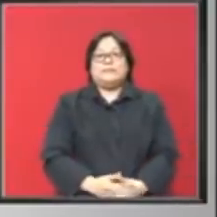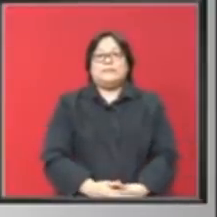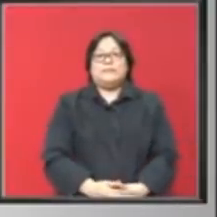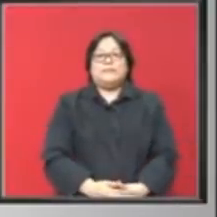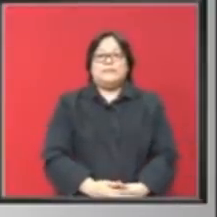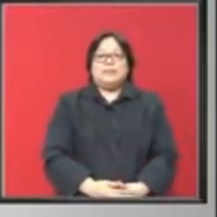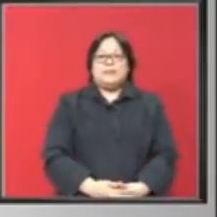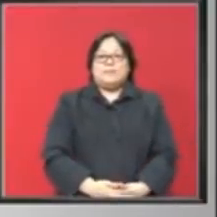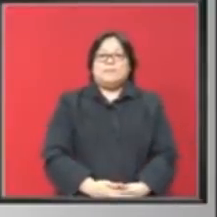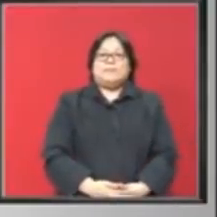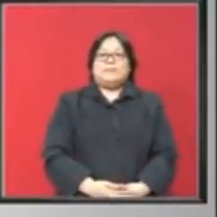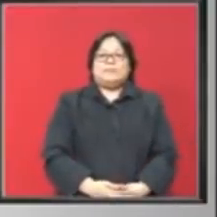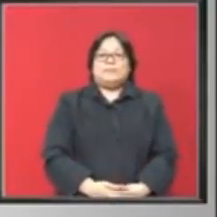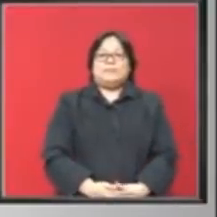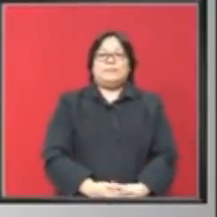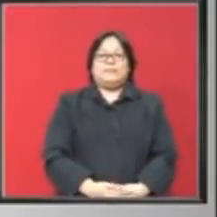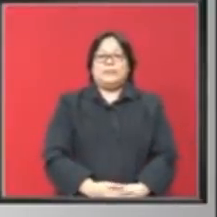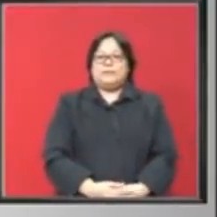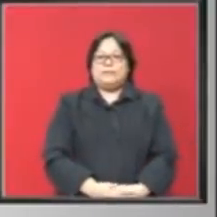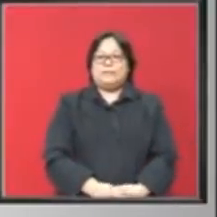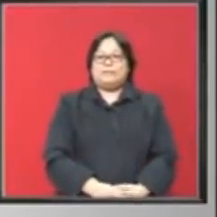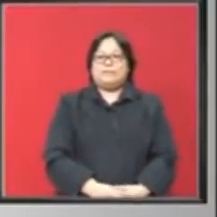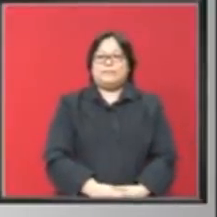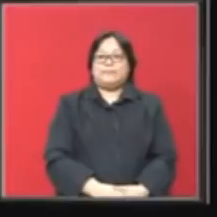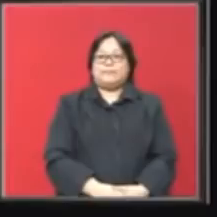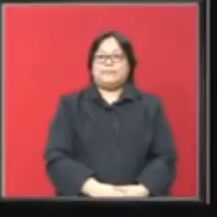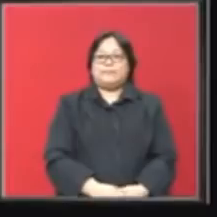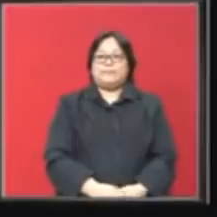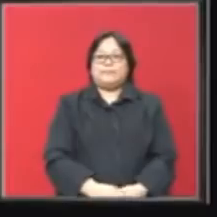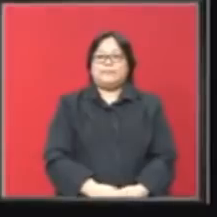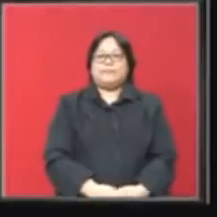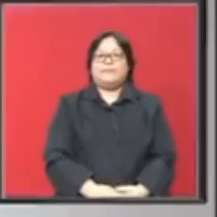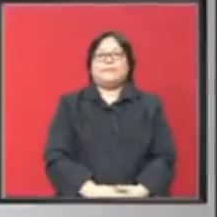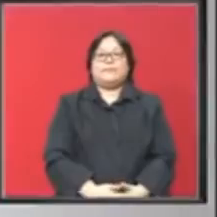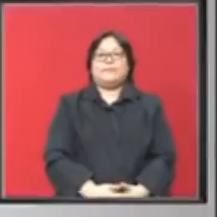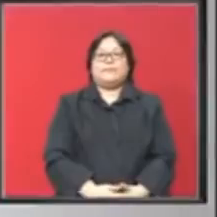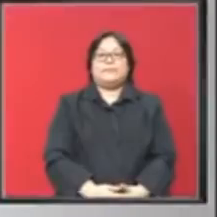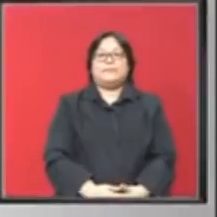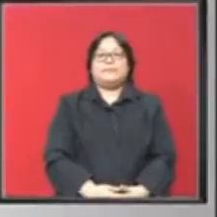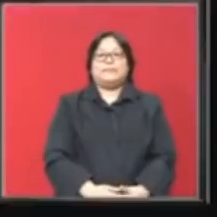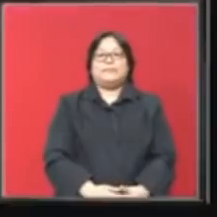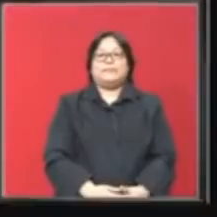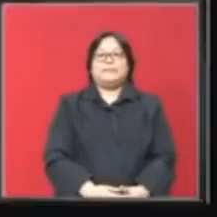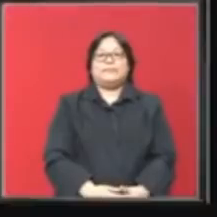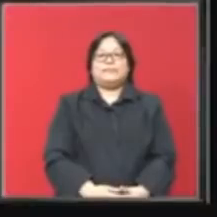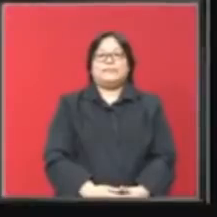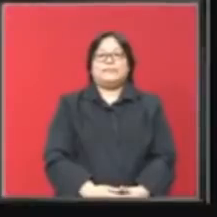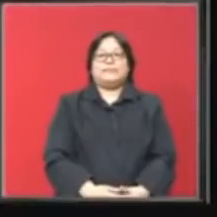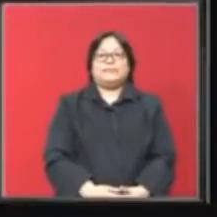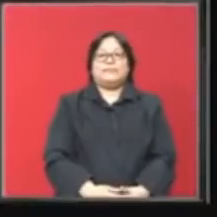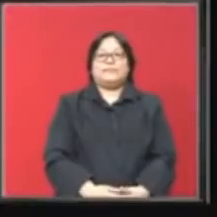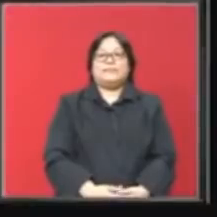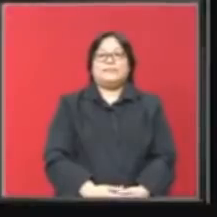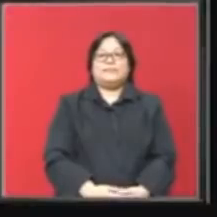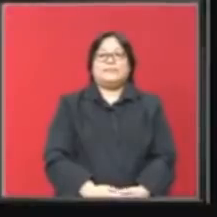Di Tengah Jalan Kawi ya Lek Hai dengan pantai kimia